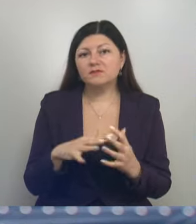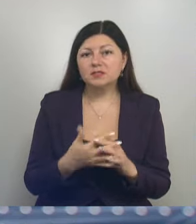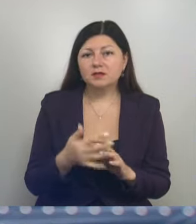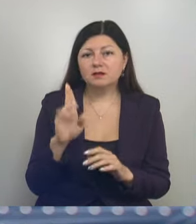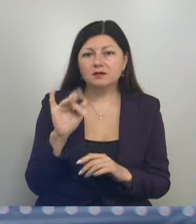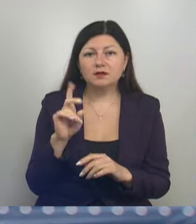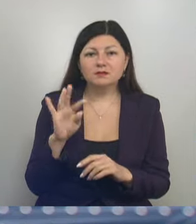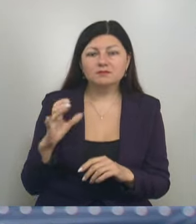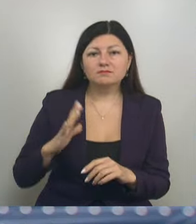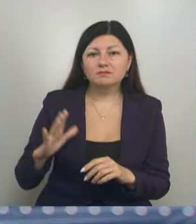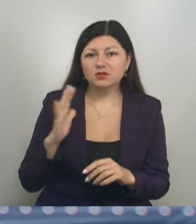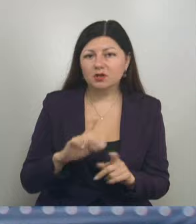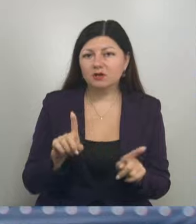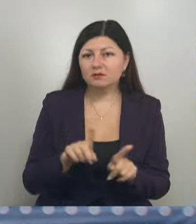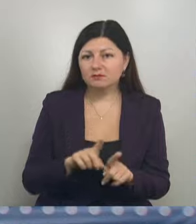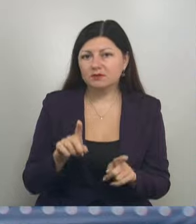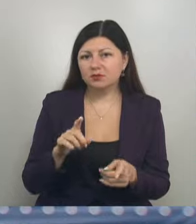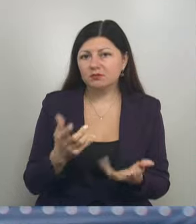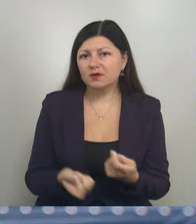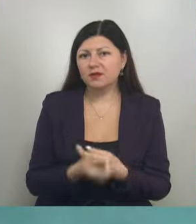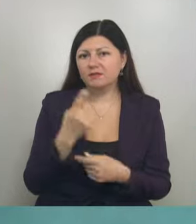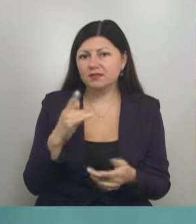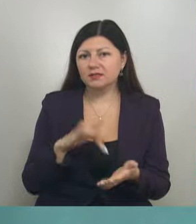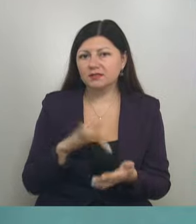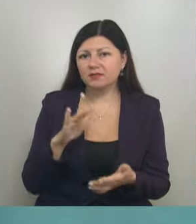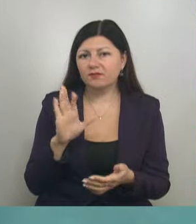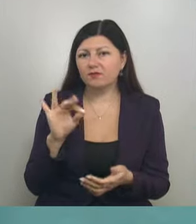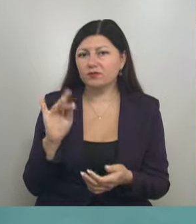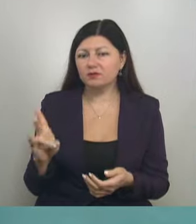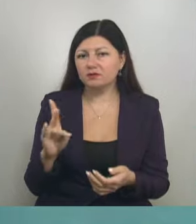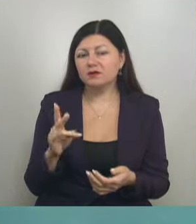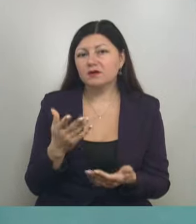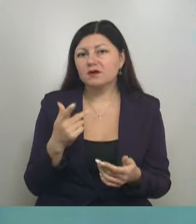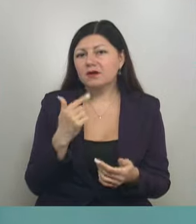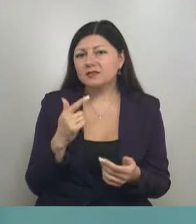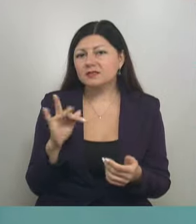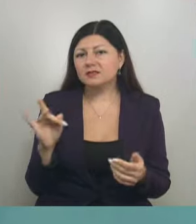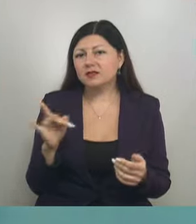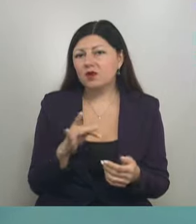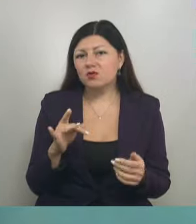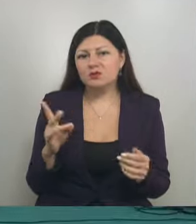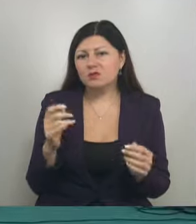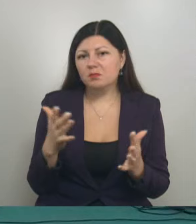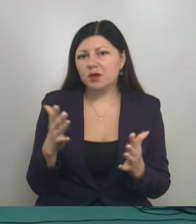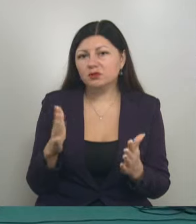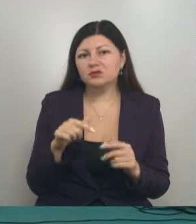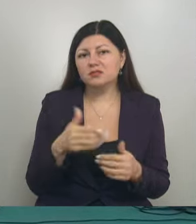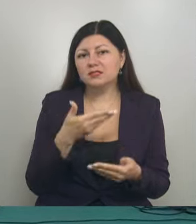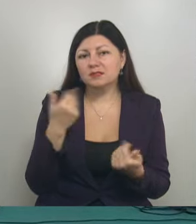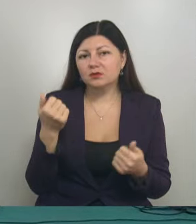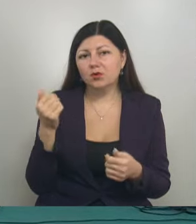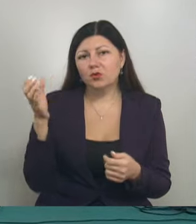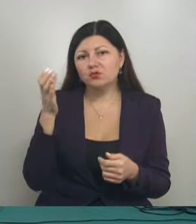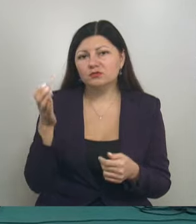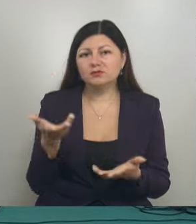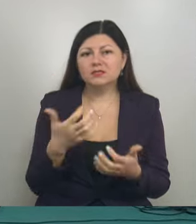ждали появления Центра «Воин»? Татьяна Куликова. Красненский район небольшой, тут нет учреждений среднего специального образования,